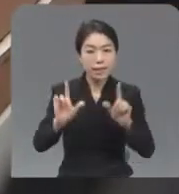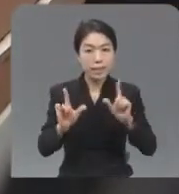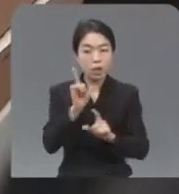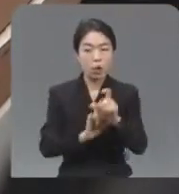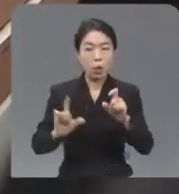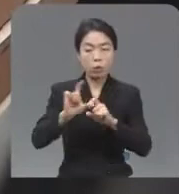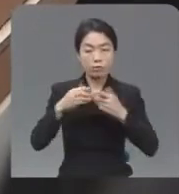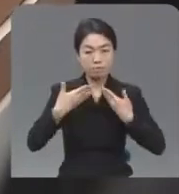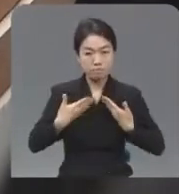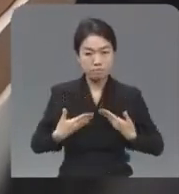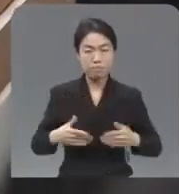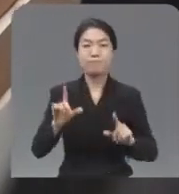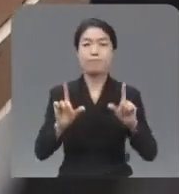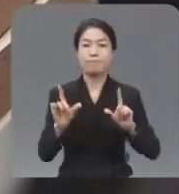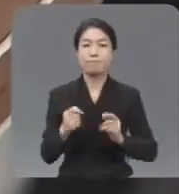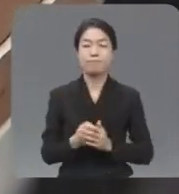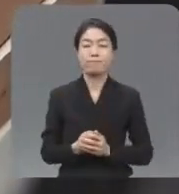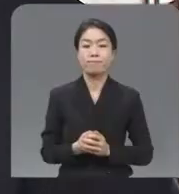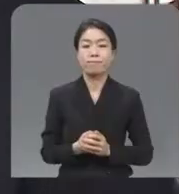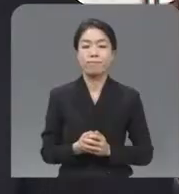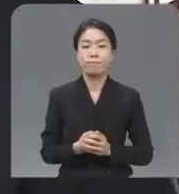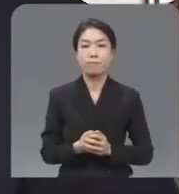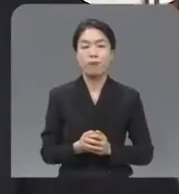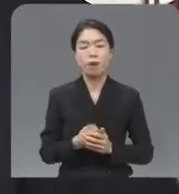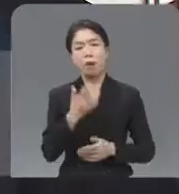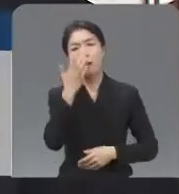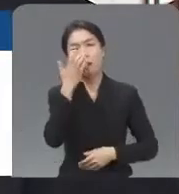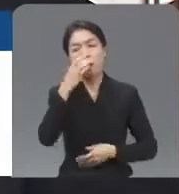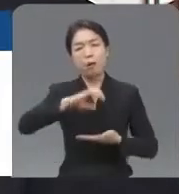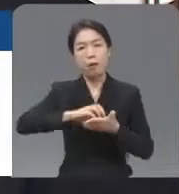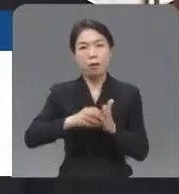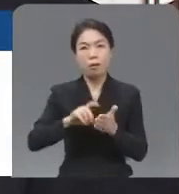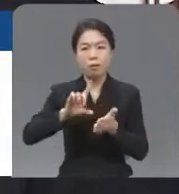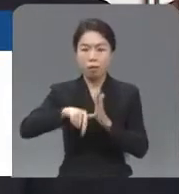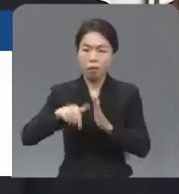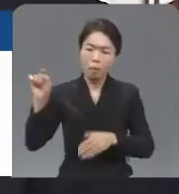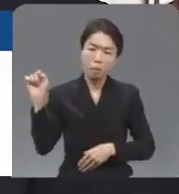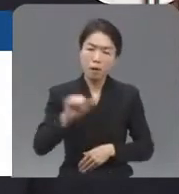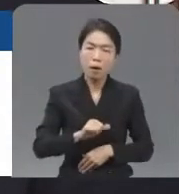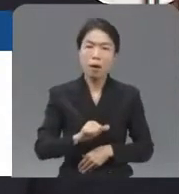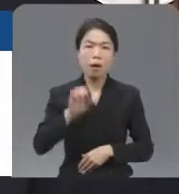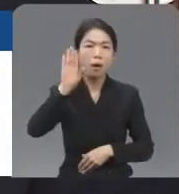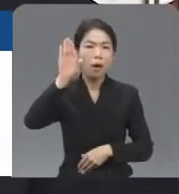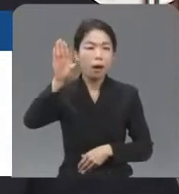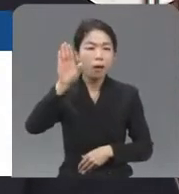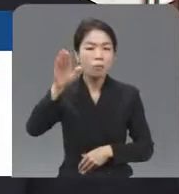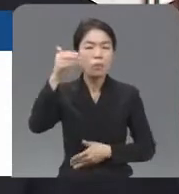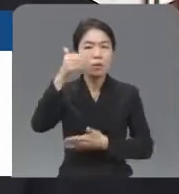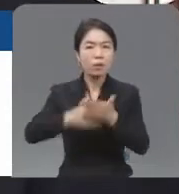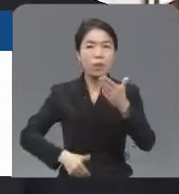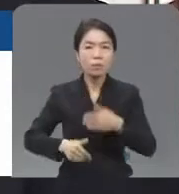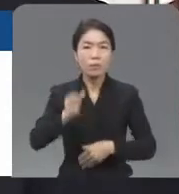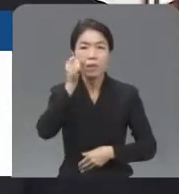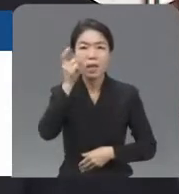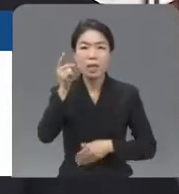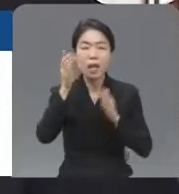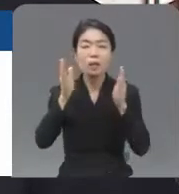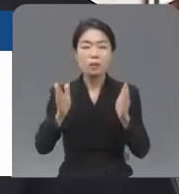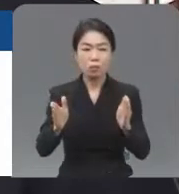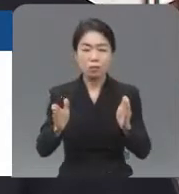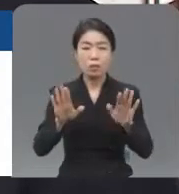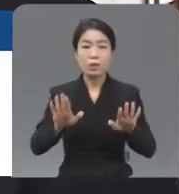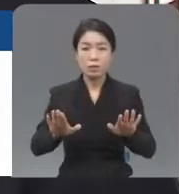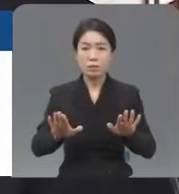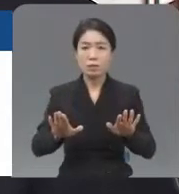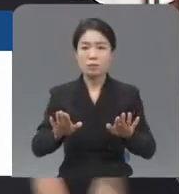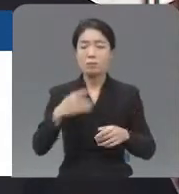더 진지해졌습니다. 아직 실감이 안 날 정도로 시간이 너무 빠르게 갔고 앞으로는 남은 30일을 지금 이 한